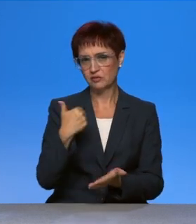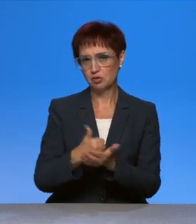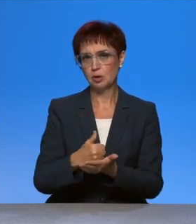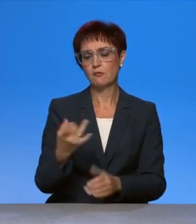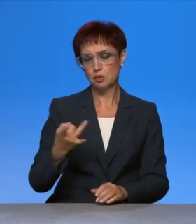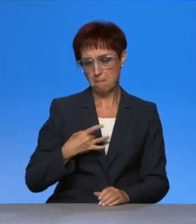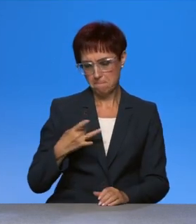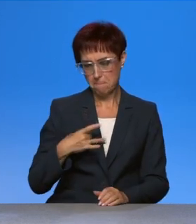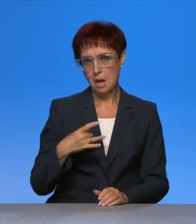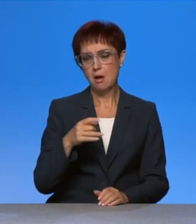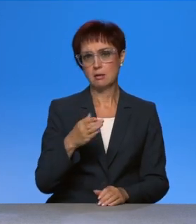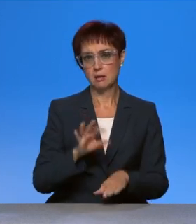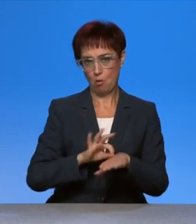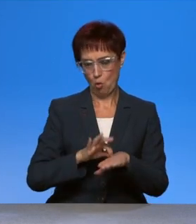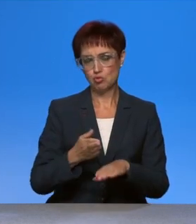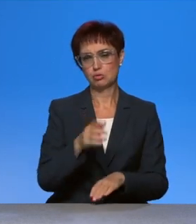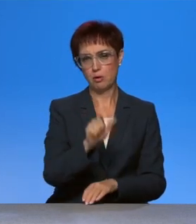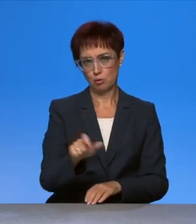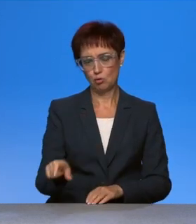какими-то расистами, считали, да, они,